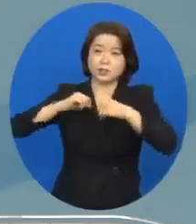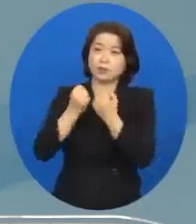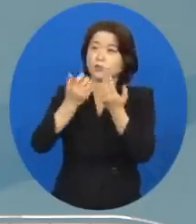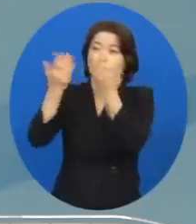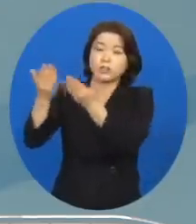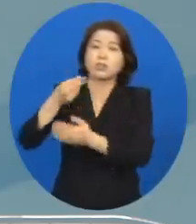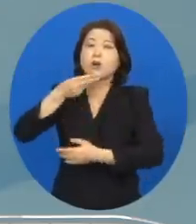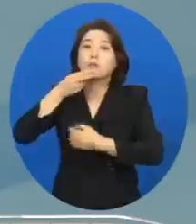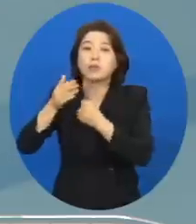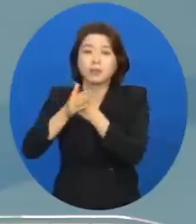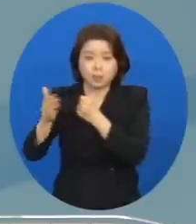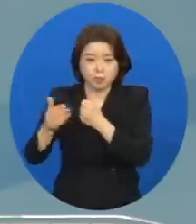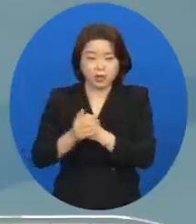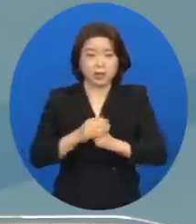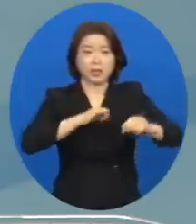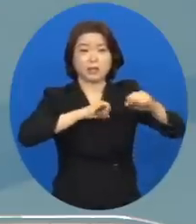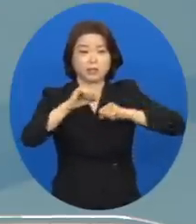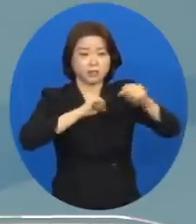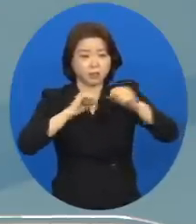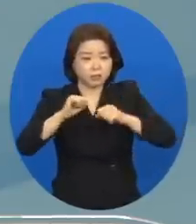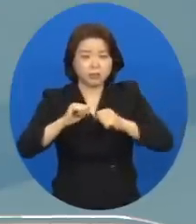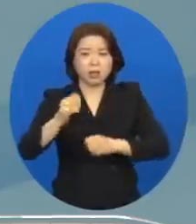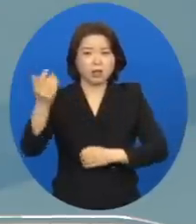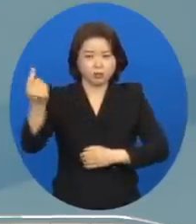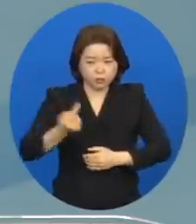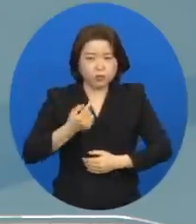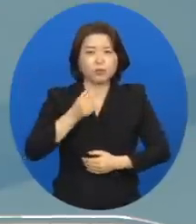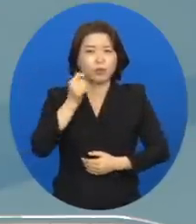않으니까 역사를 못 하시고 계신